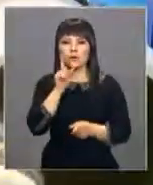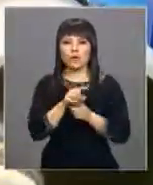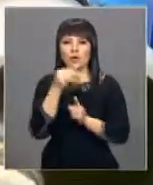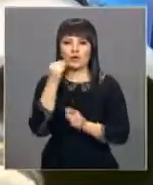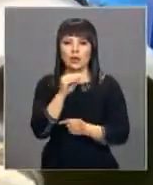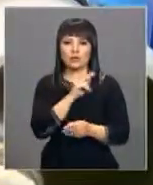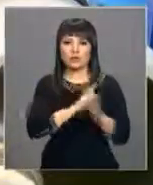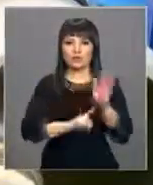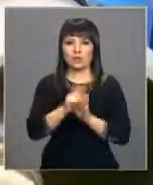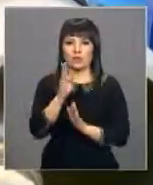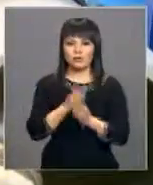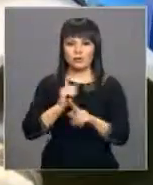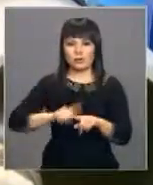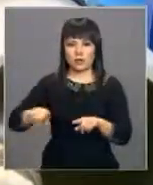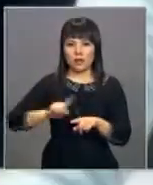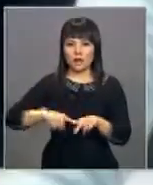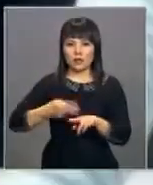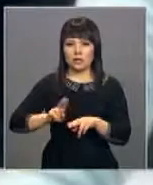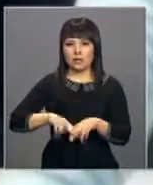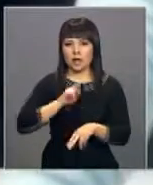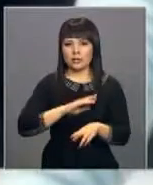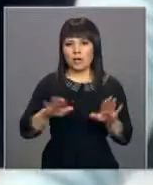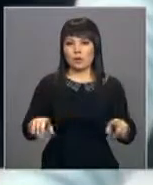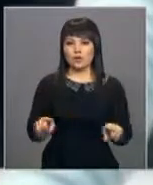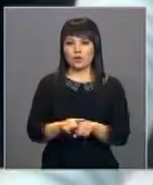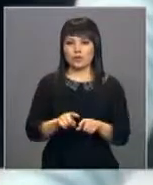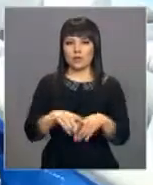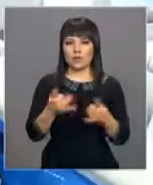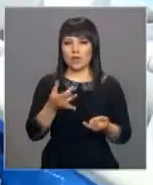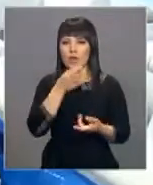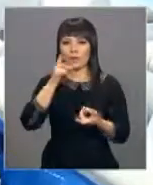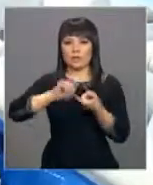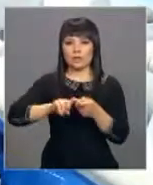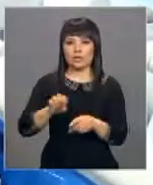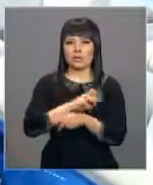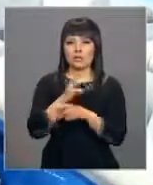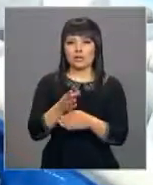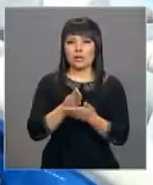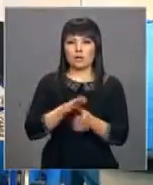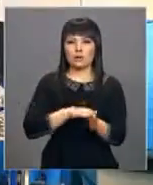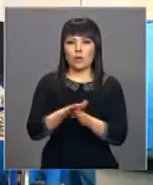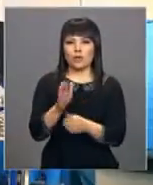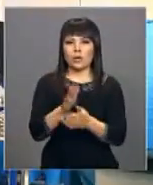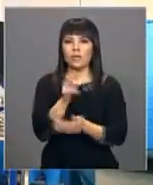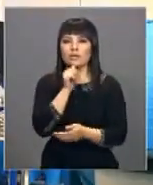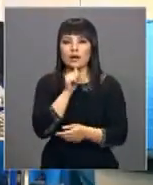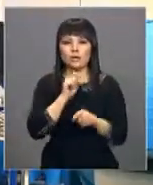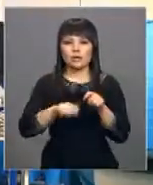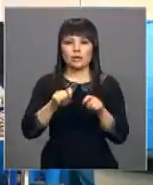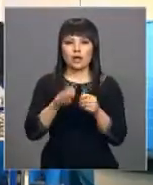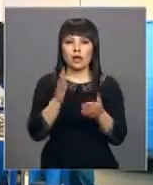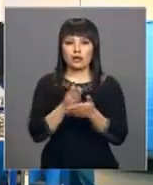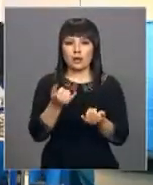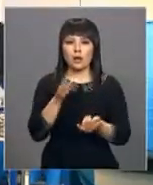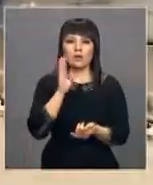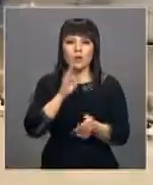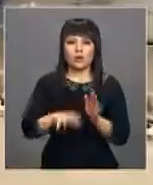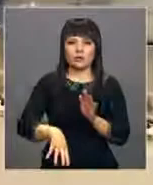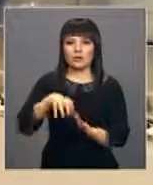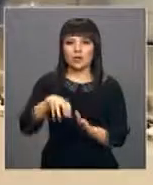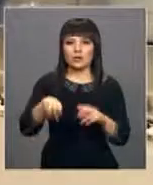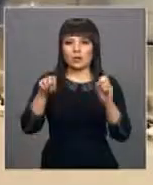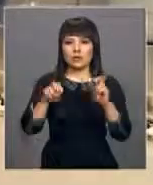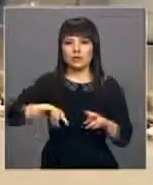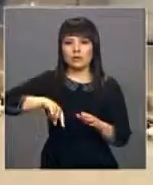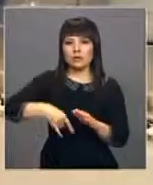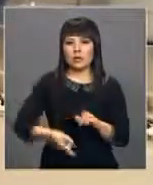іске қосылар күні алыс емес. Кәсіпорындағы заманауи қондырғылардың бәрі де толықтай сынақтан өтті. Жерасты тұщы су көзіне жақын маңда